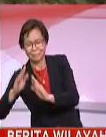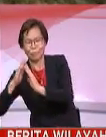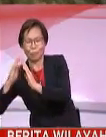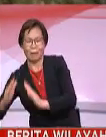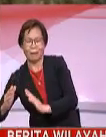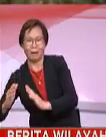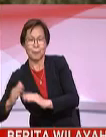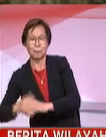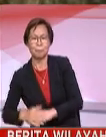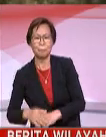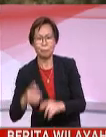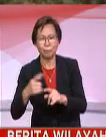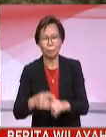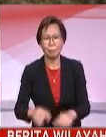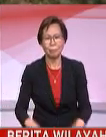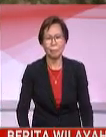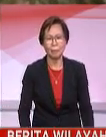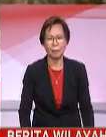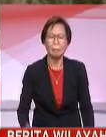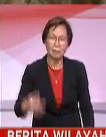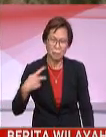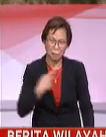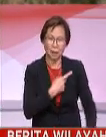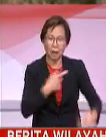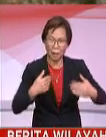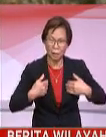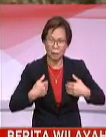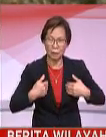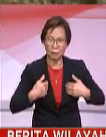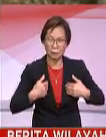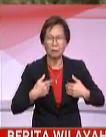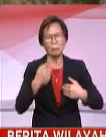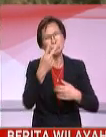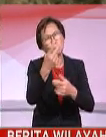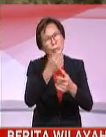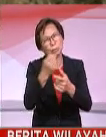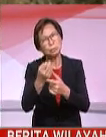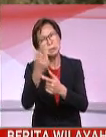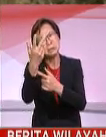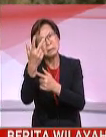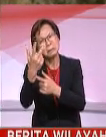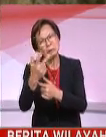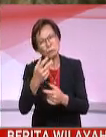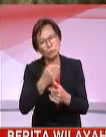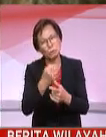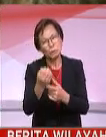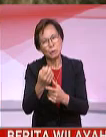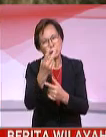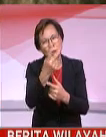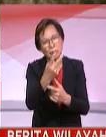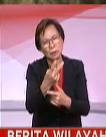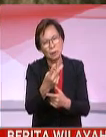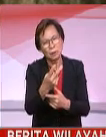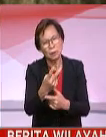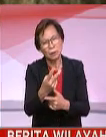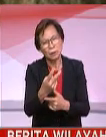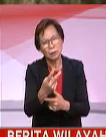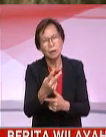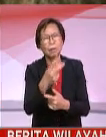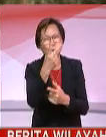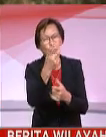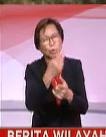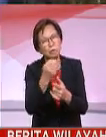kami ada 2-3 kelamin saja sini tunggu ni dia mau buat rumah